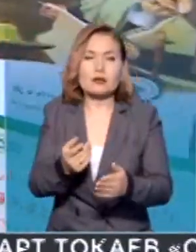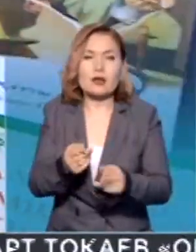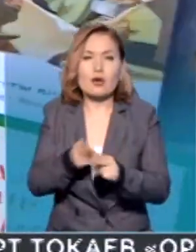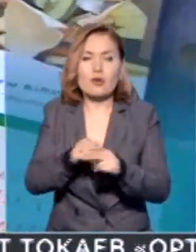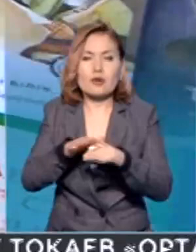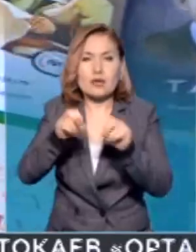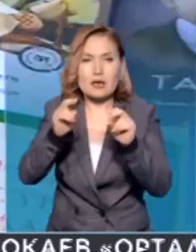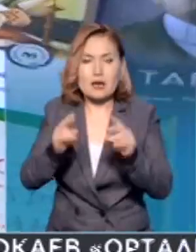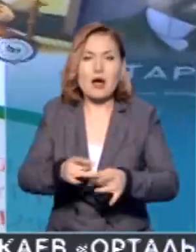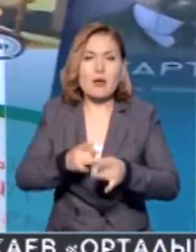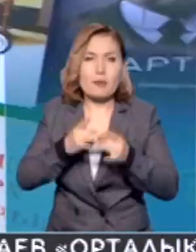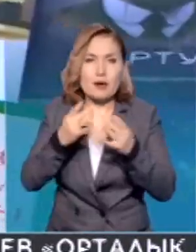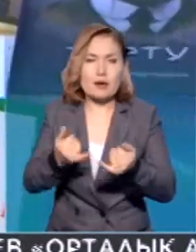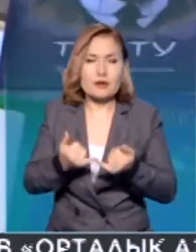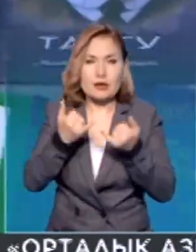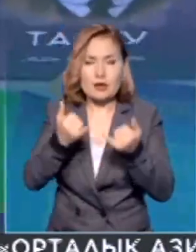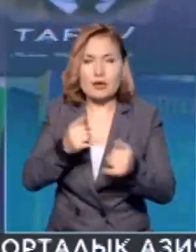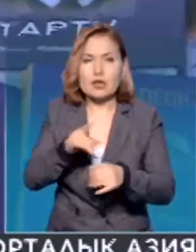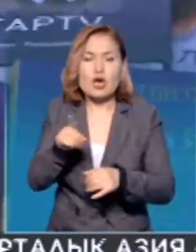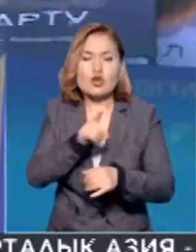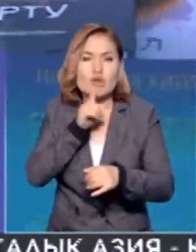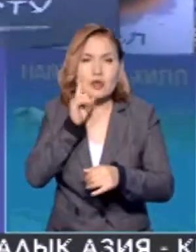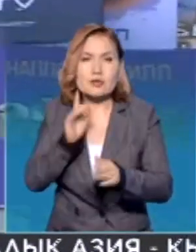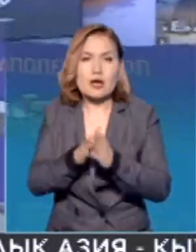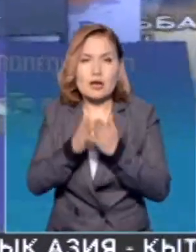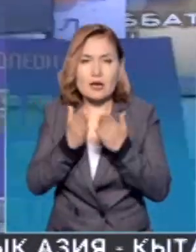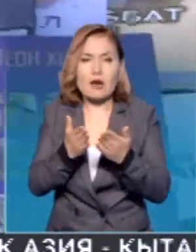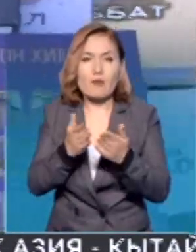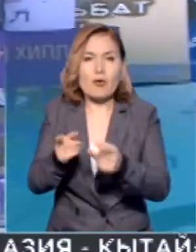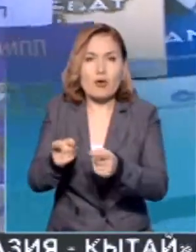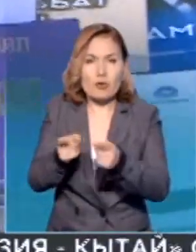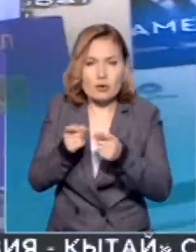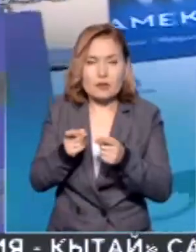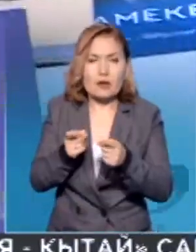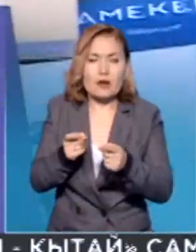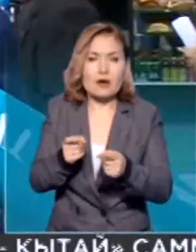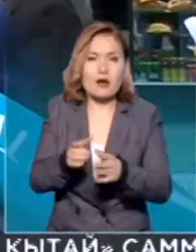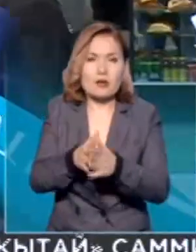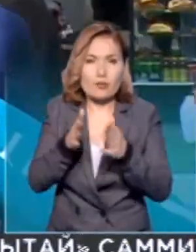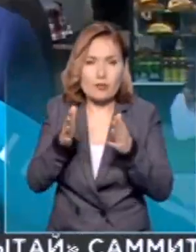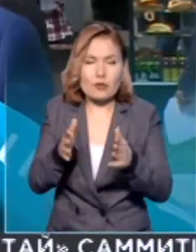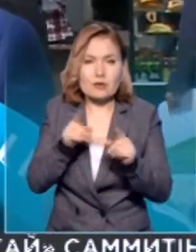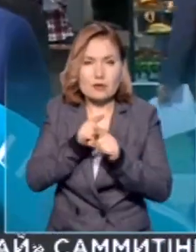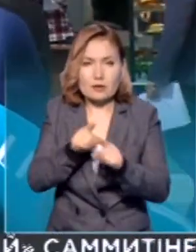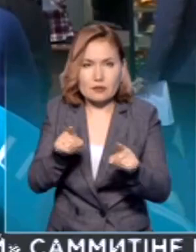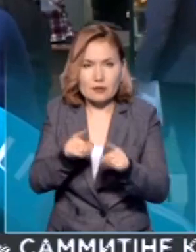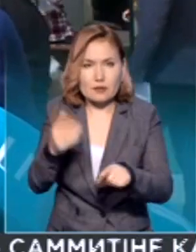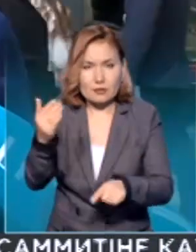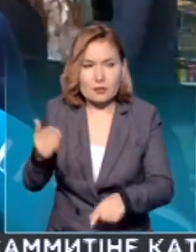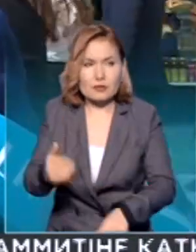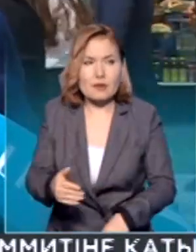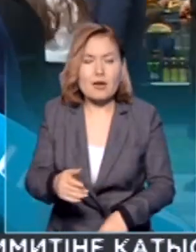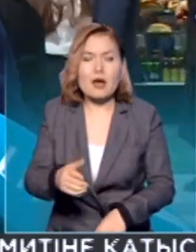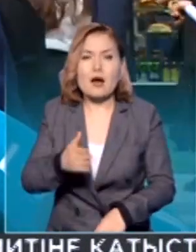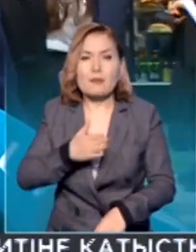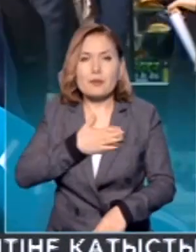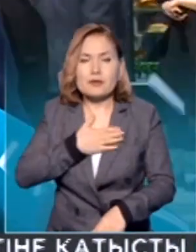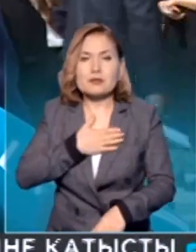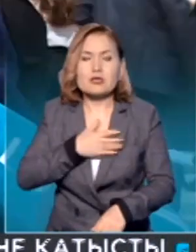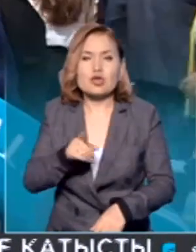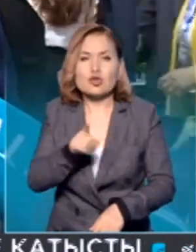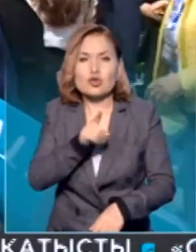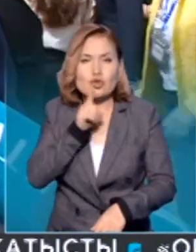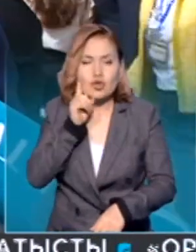арттырып, халықты, әсіресе жастарды кітап оқуға баулиды дейді ұйымдастырушылар. Қазір міне депутаттарымызбен бірлесіп заң